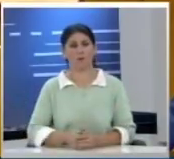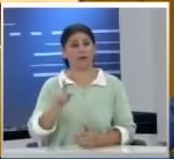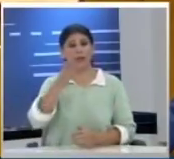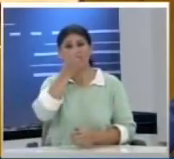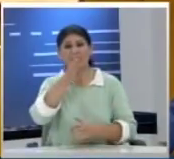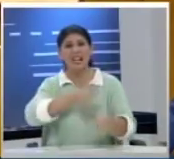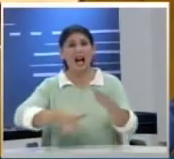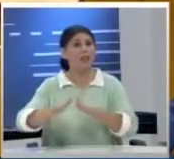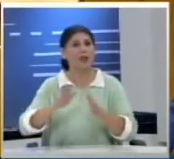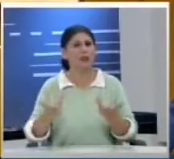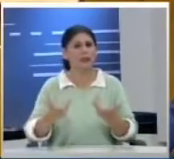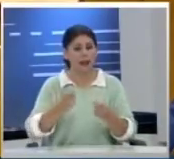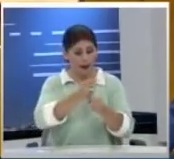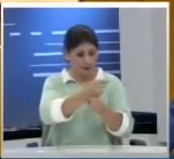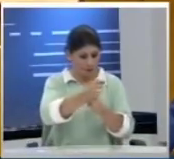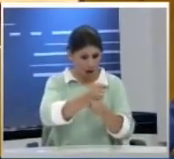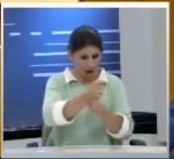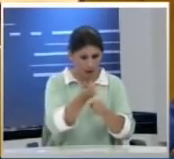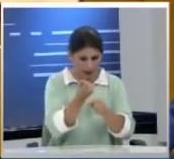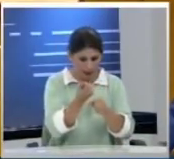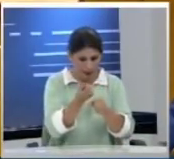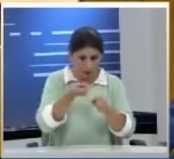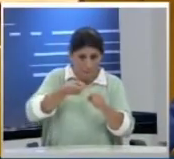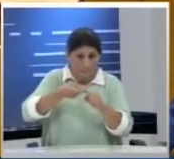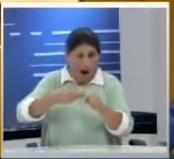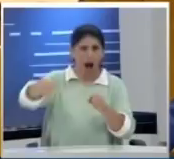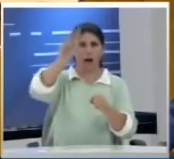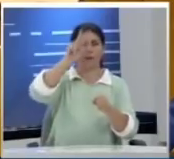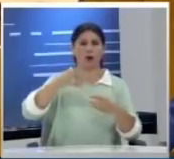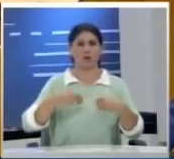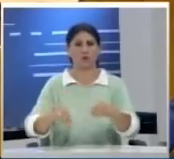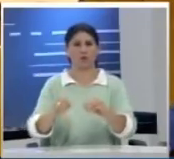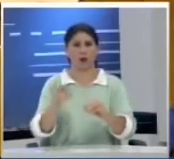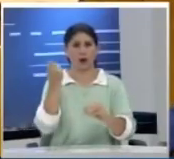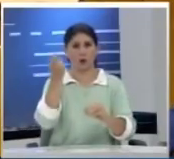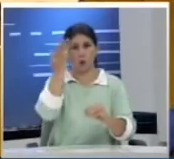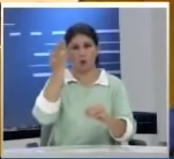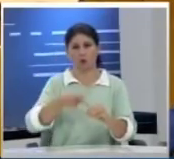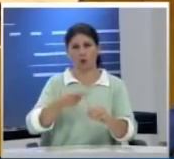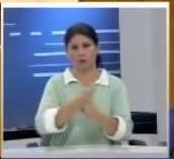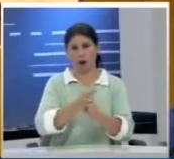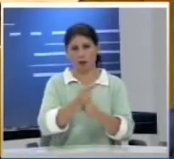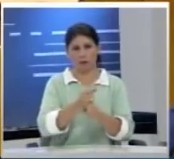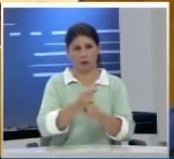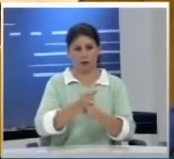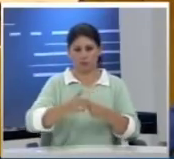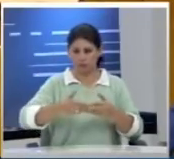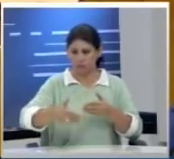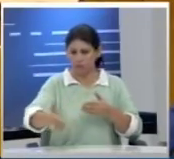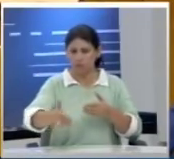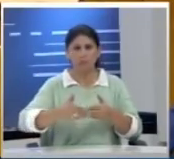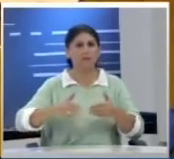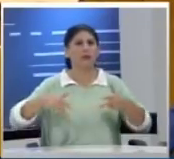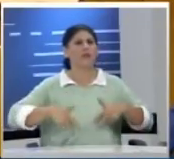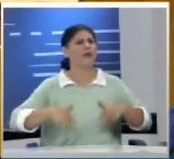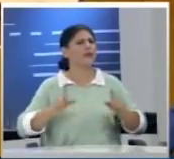της υπερτιμολόγησης της τιμής του φαρμάκου σε μια περίοδο που